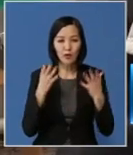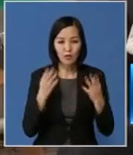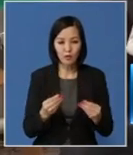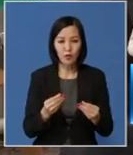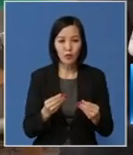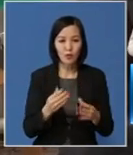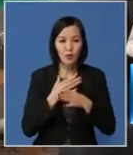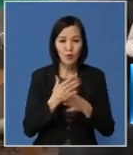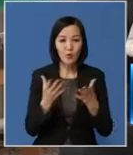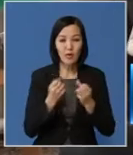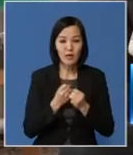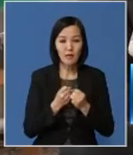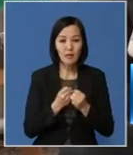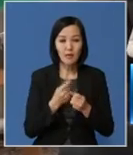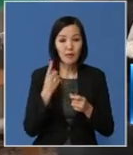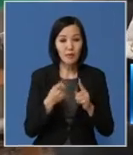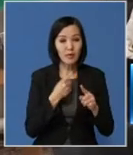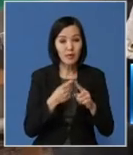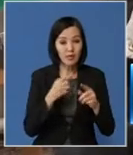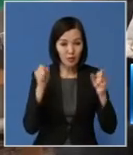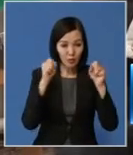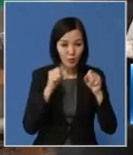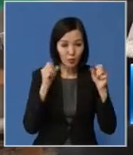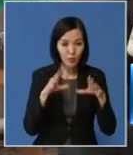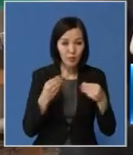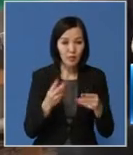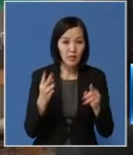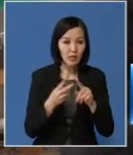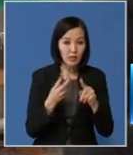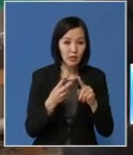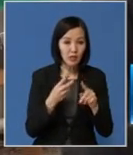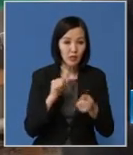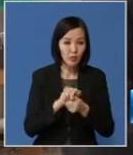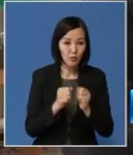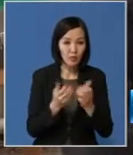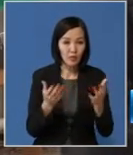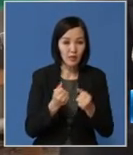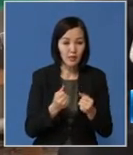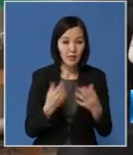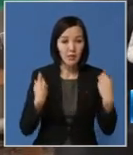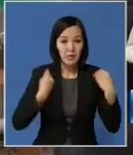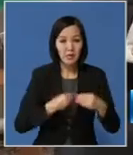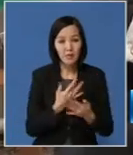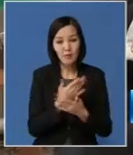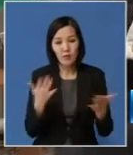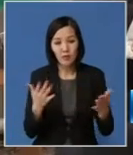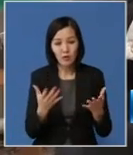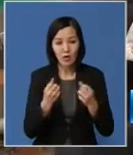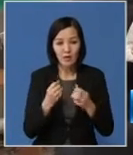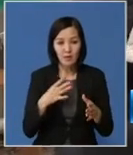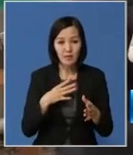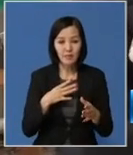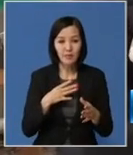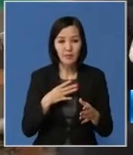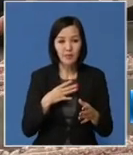отырмын. Бір ретінде тоқты беріп, екінші ретінде көмірлерді көмек берді. Мен үшінші ретінде киім, пиім, аяқ киім беріп жатыр енді. Осы Алла